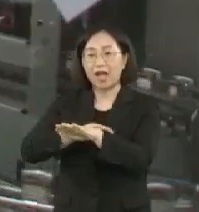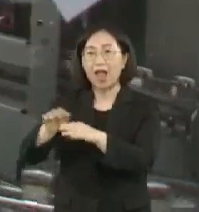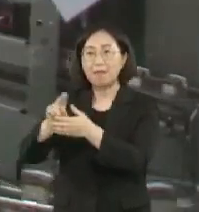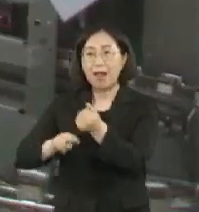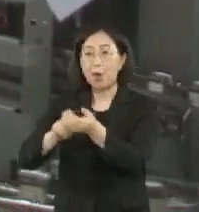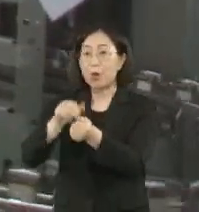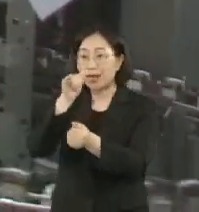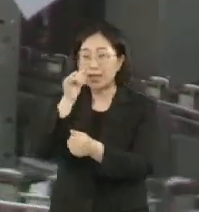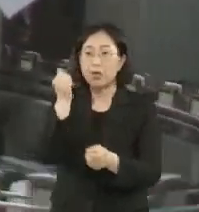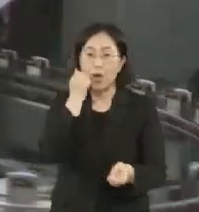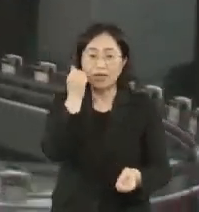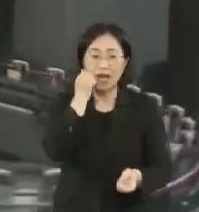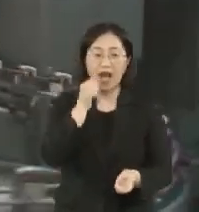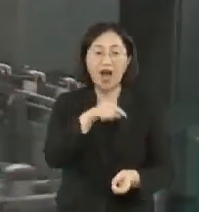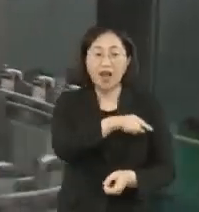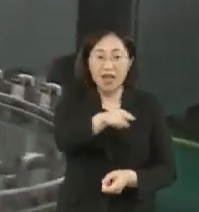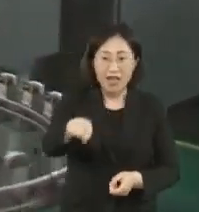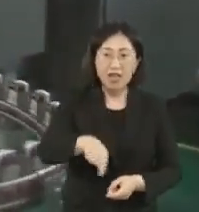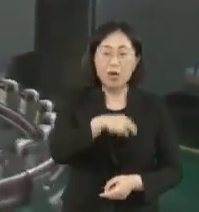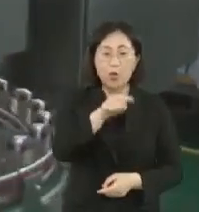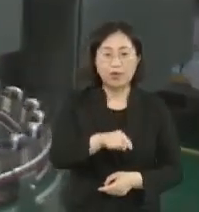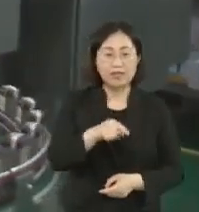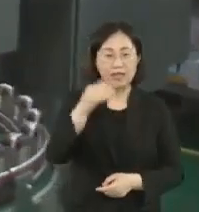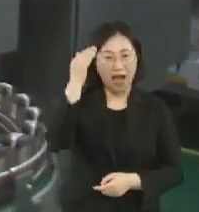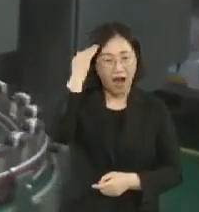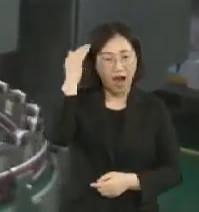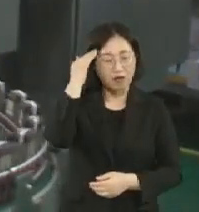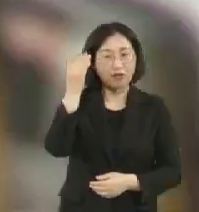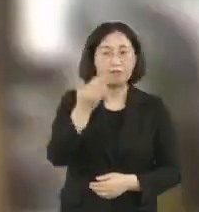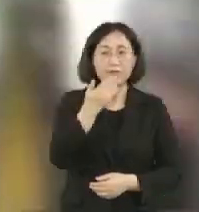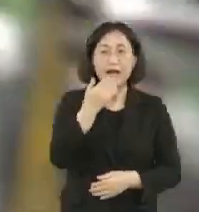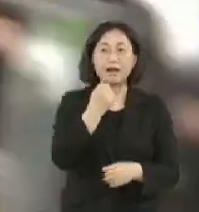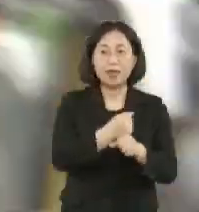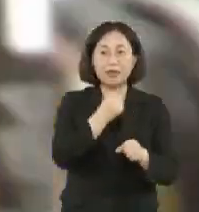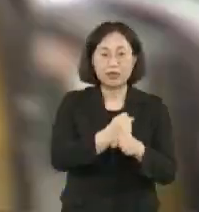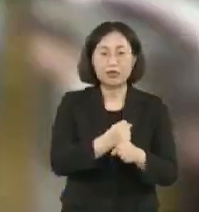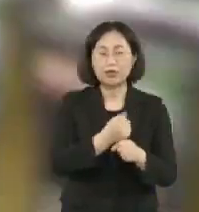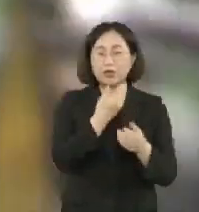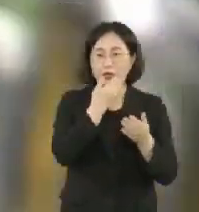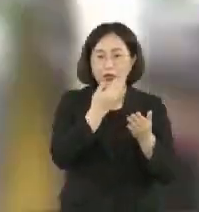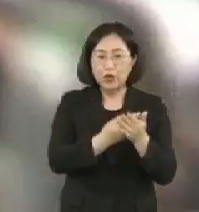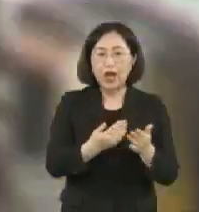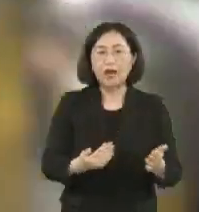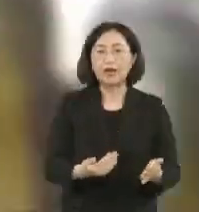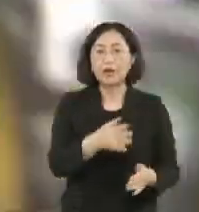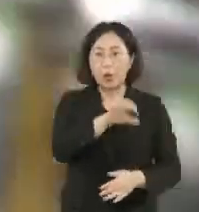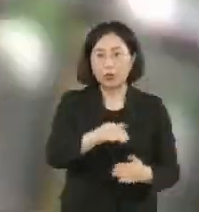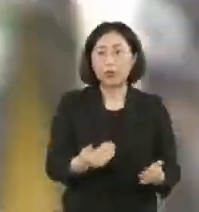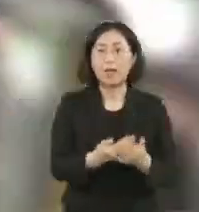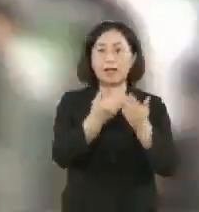이제 여기 k 식품 산업의 메카로 급부상하고 있습니다 tjb 김진석 입니다